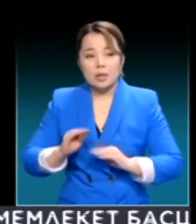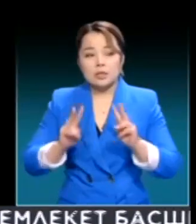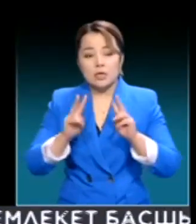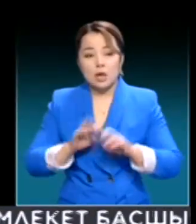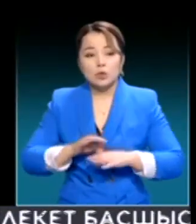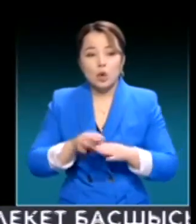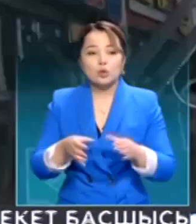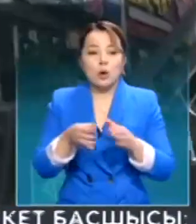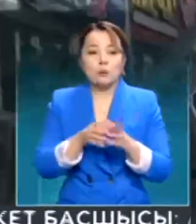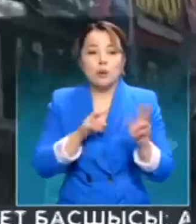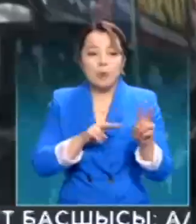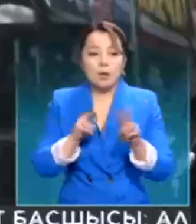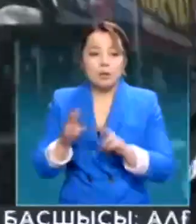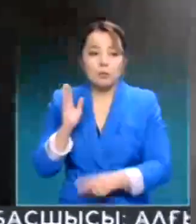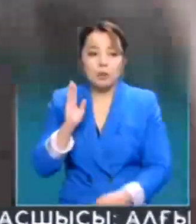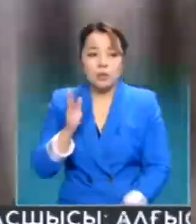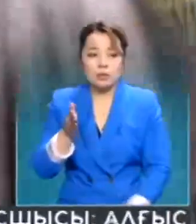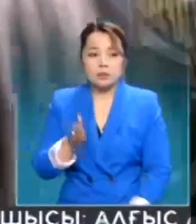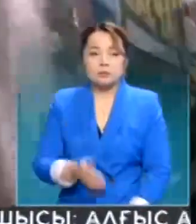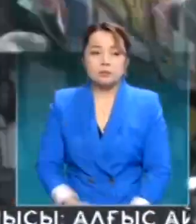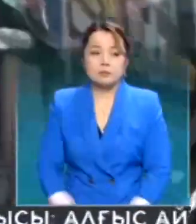тексеру тобы бақылайды.